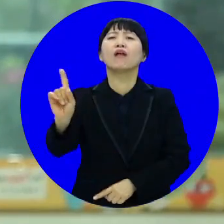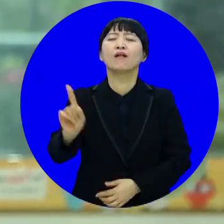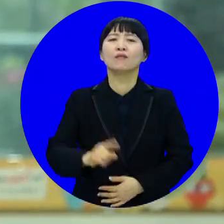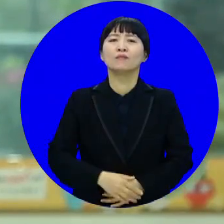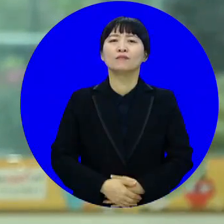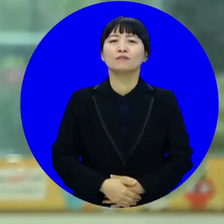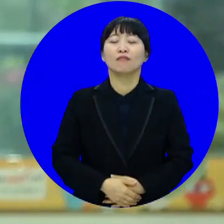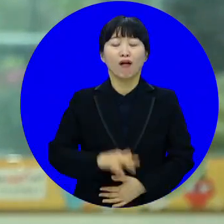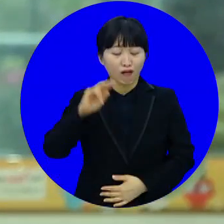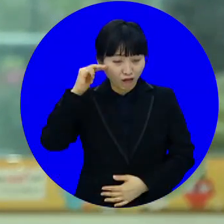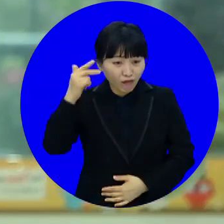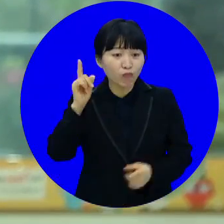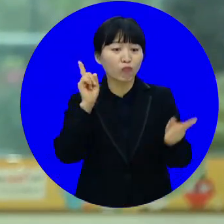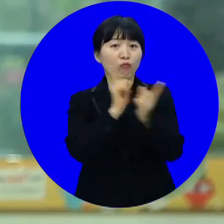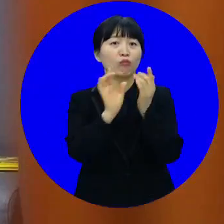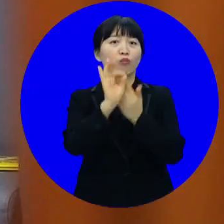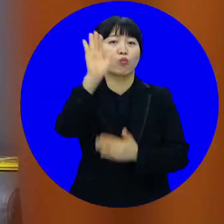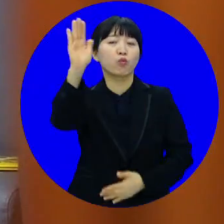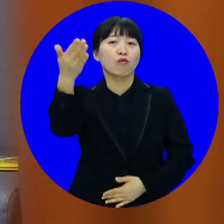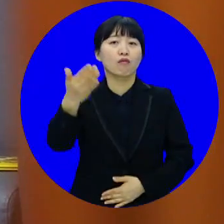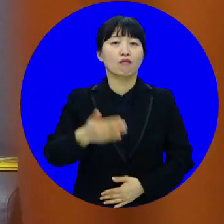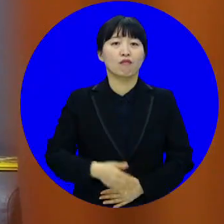다음 주에 꼭 보면 되지.